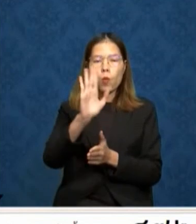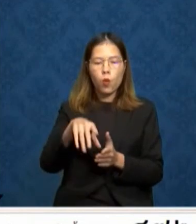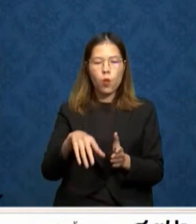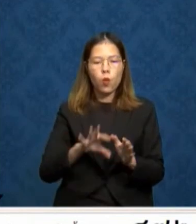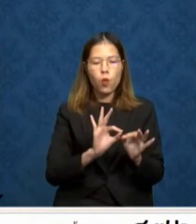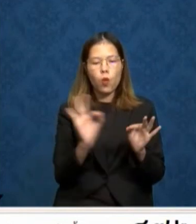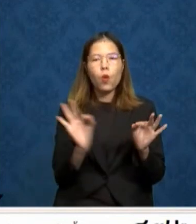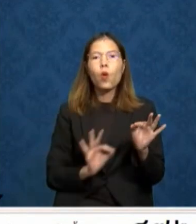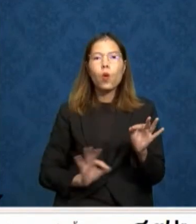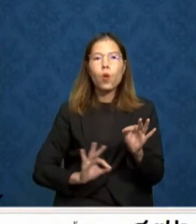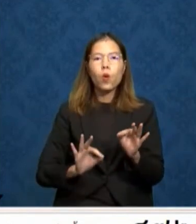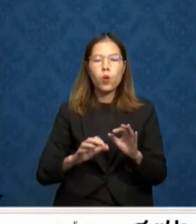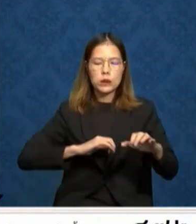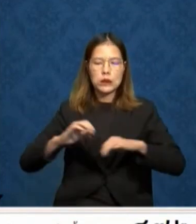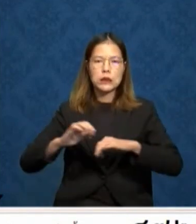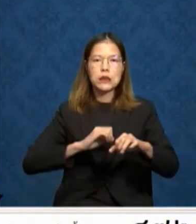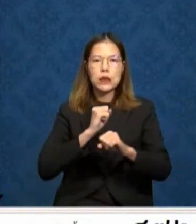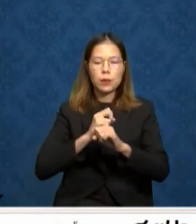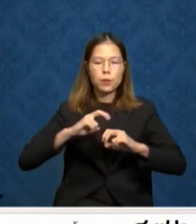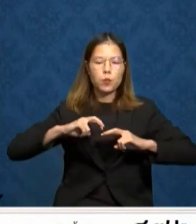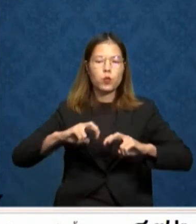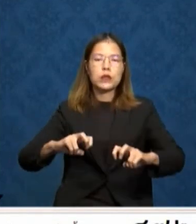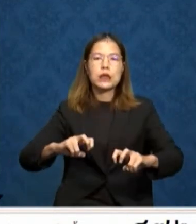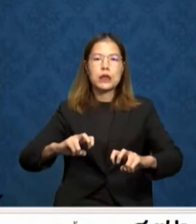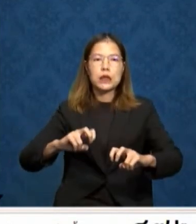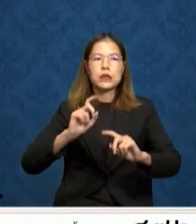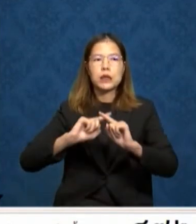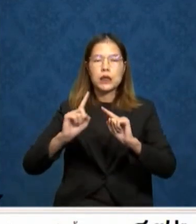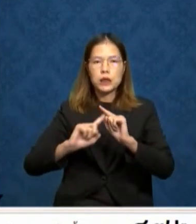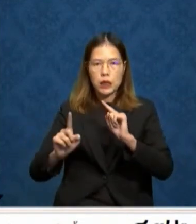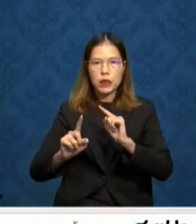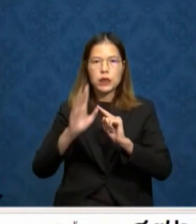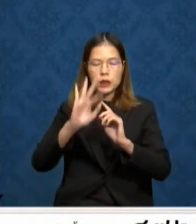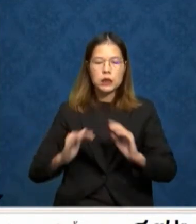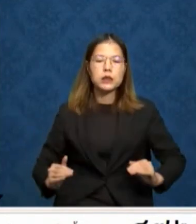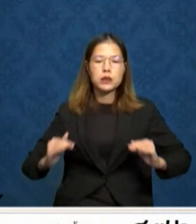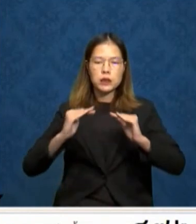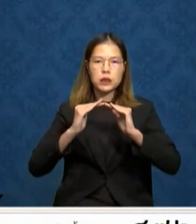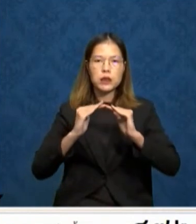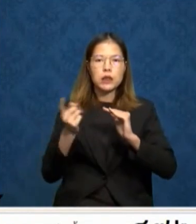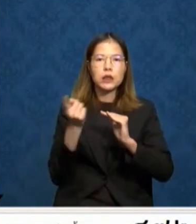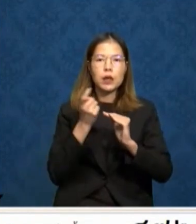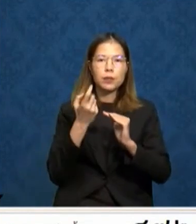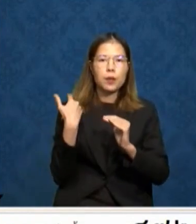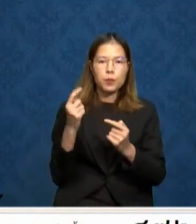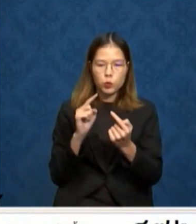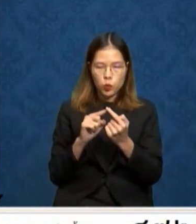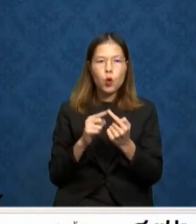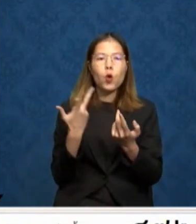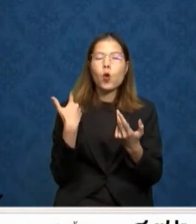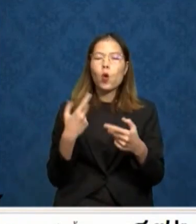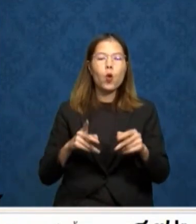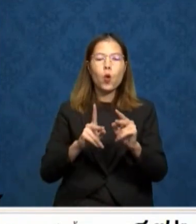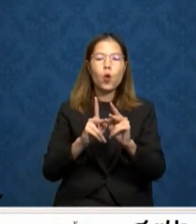ายละเอียดเรื่องของการบริหารจัดการผลงานวิจัยและนวัตกรรมทั้งสิ้นเพราะฉะนั้นสิ่งที่ท่านถามมาเนี่ยมันก็อยู่ในกฎหมายฉบับ